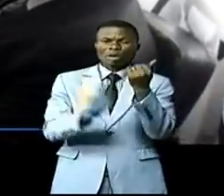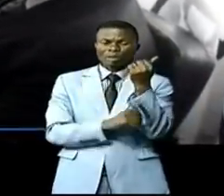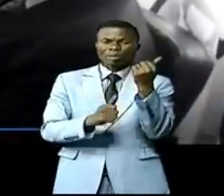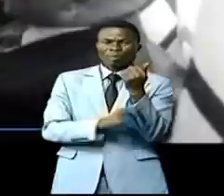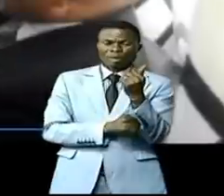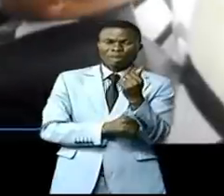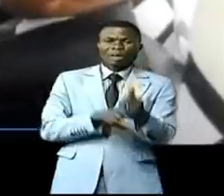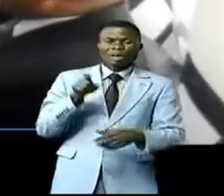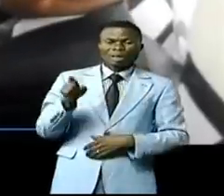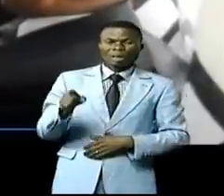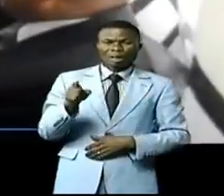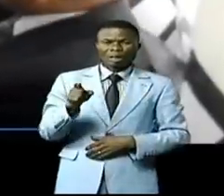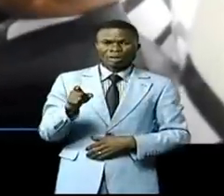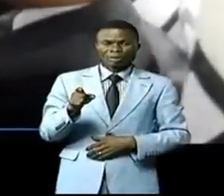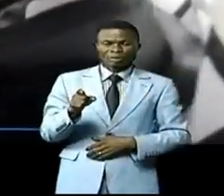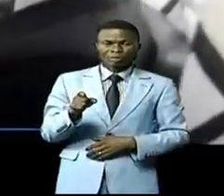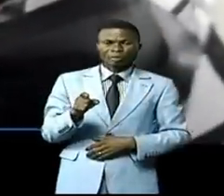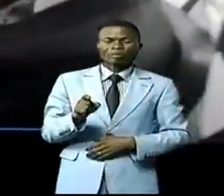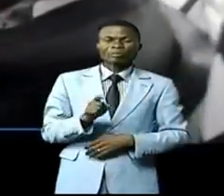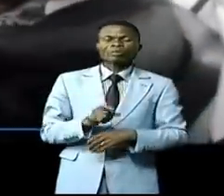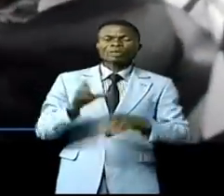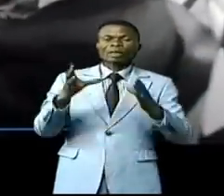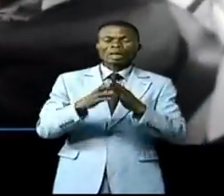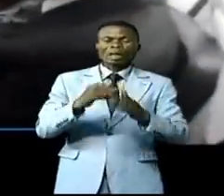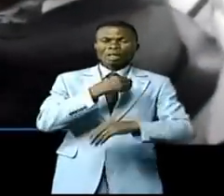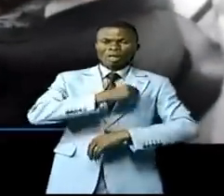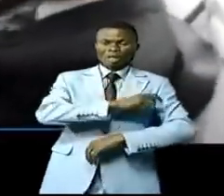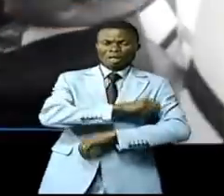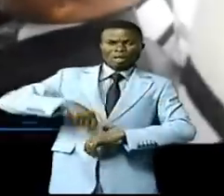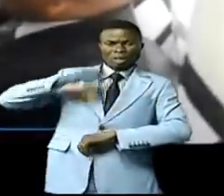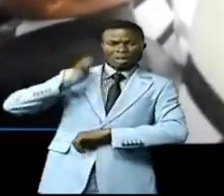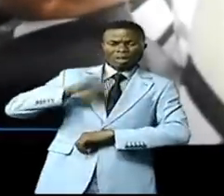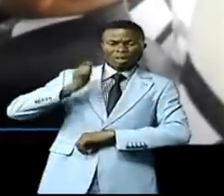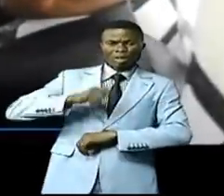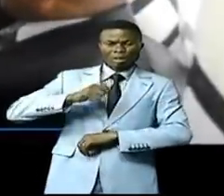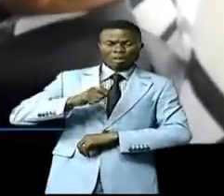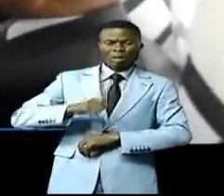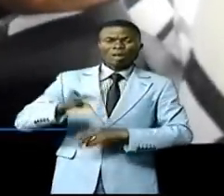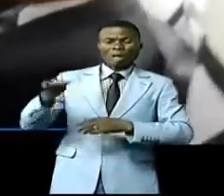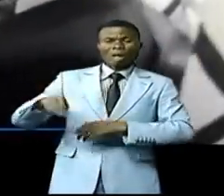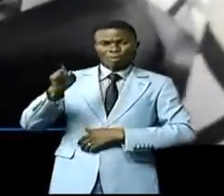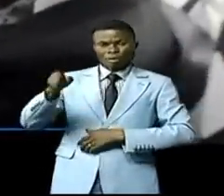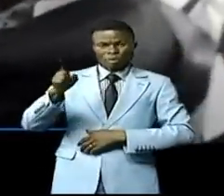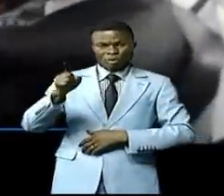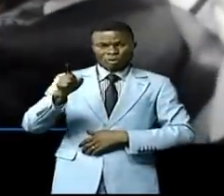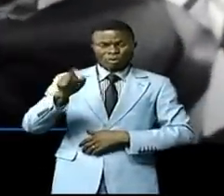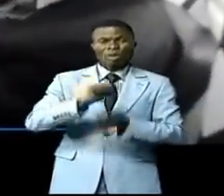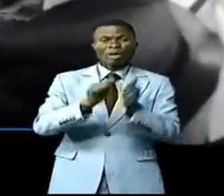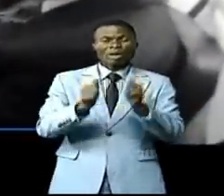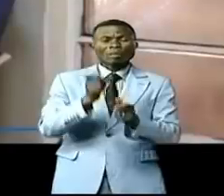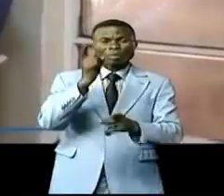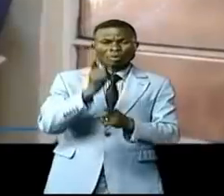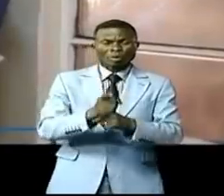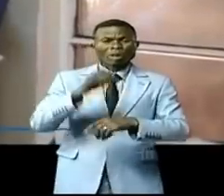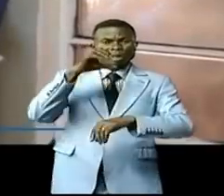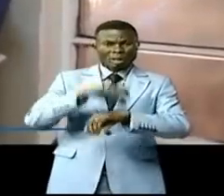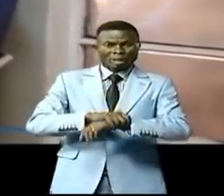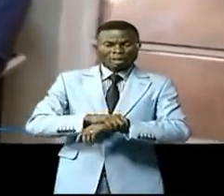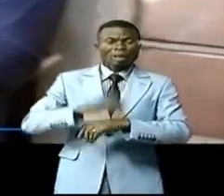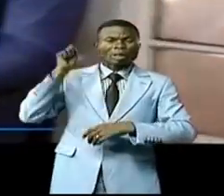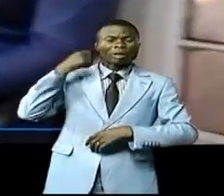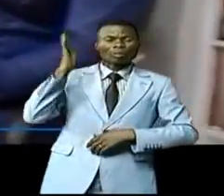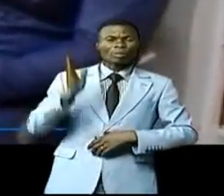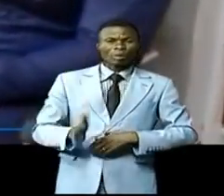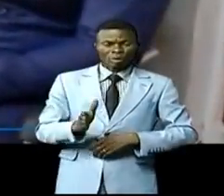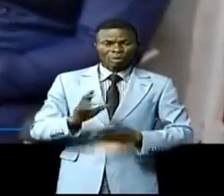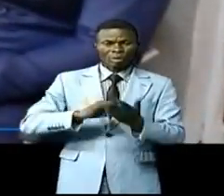Mushikonke Mwamous, a pris langue avec le procureur général près la cour d'appel du Olomami, voir les faisabilités sur la détention de quelques prisonniers